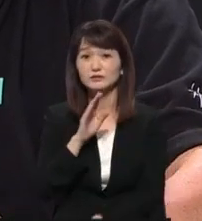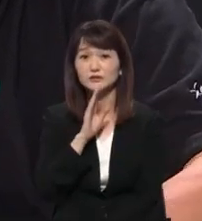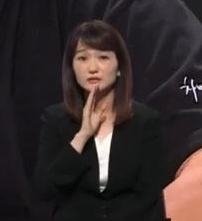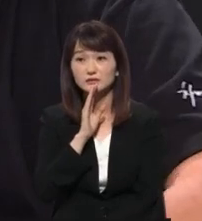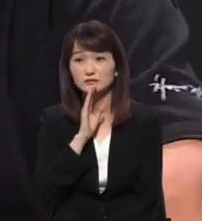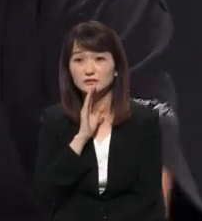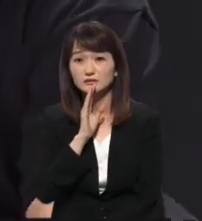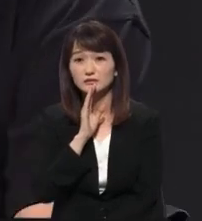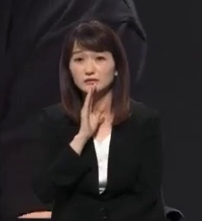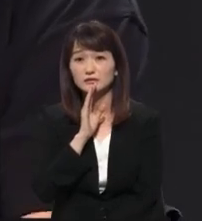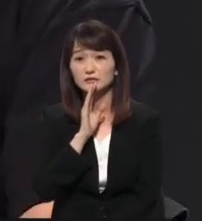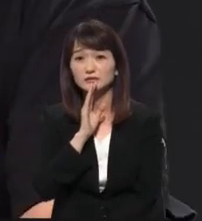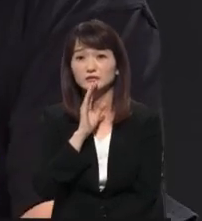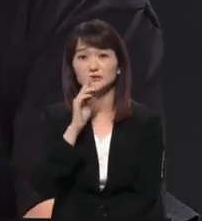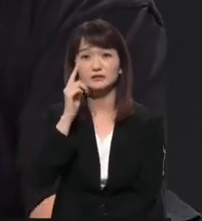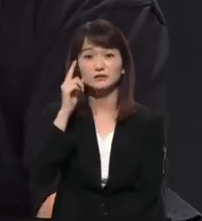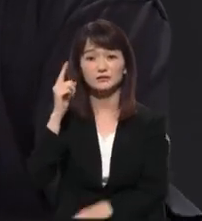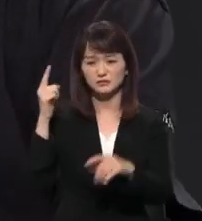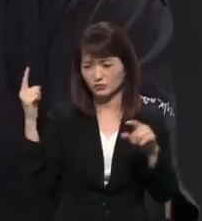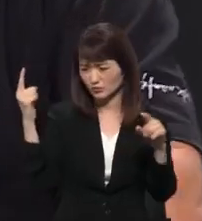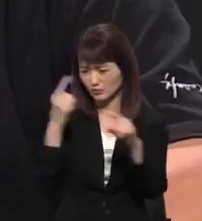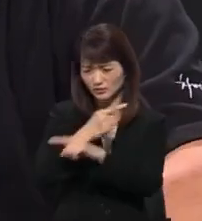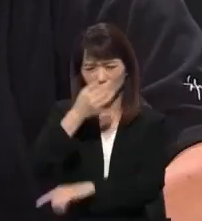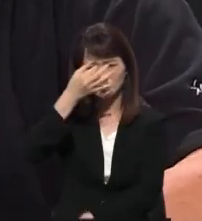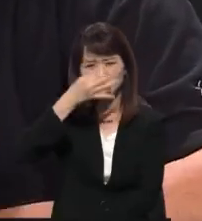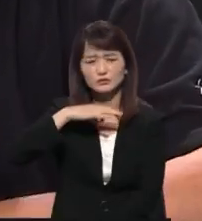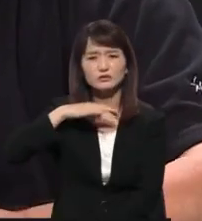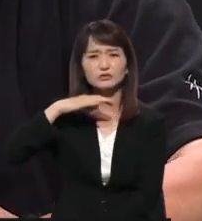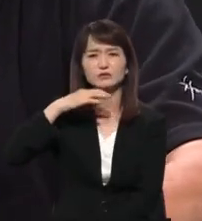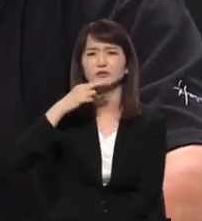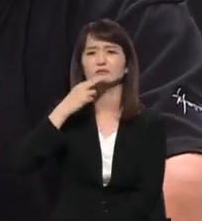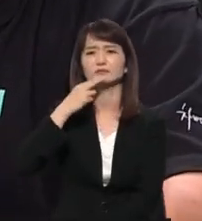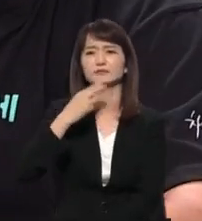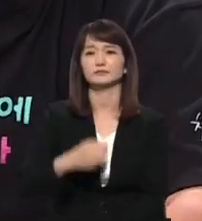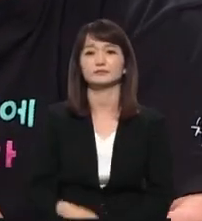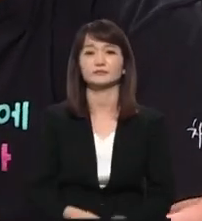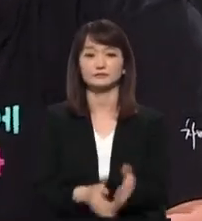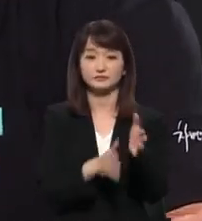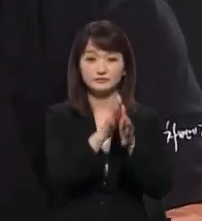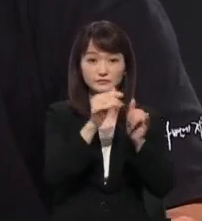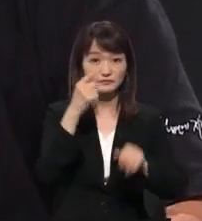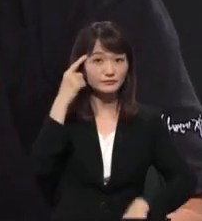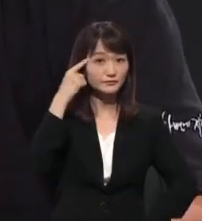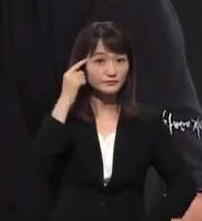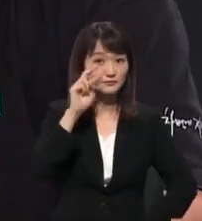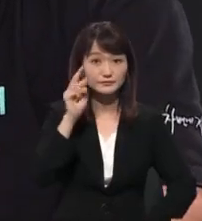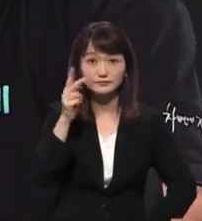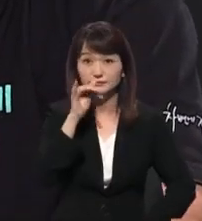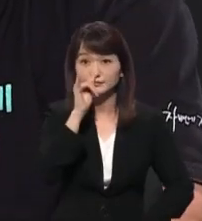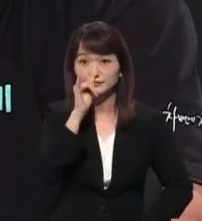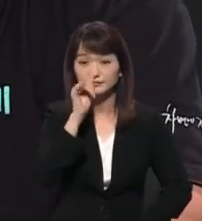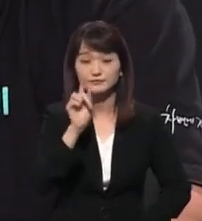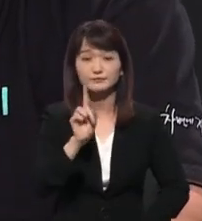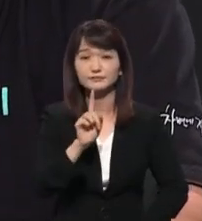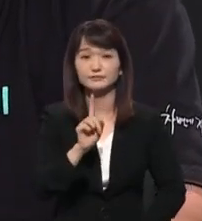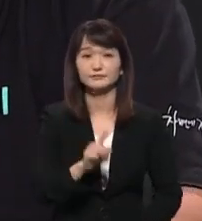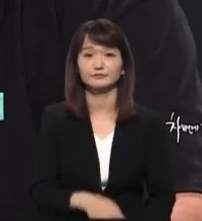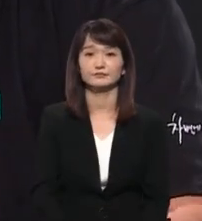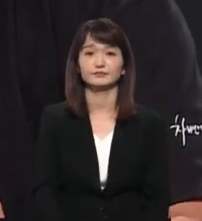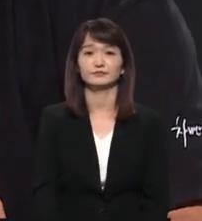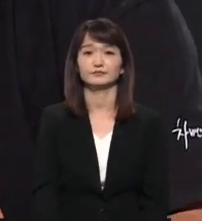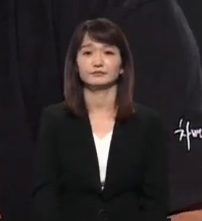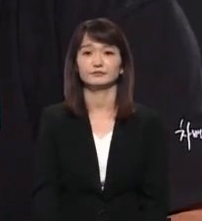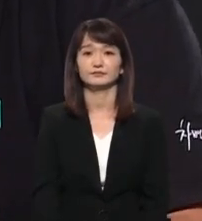대표님이 보기에는 개선되는 효과는 느낄 수 없다 시민들의 인식은 좀 변화가 있다고 보십니까